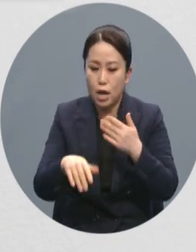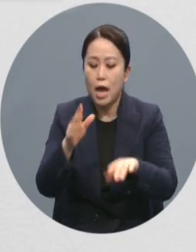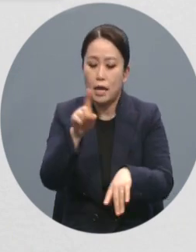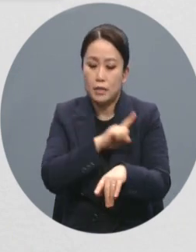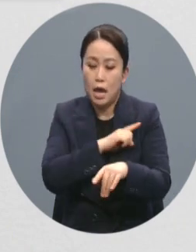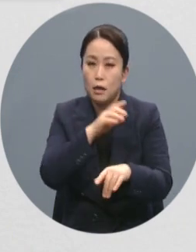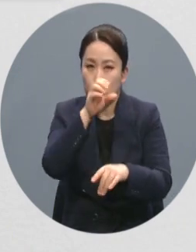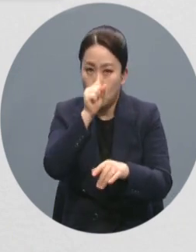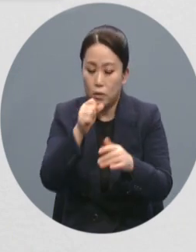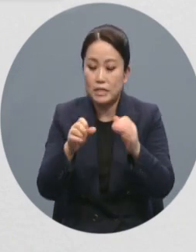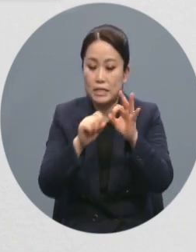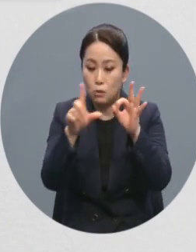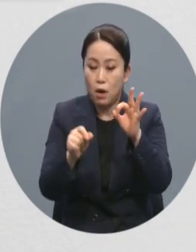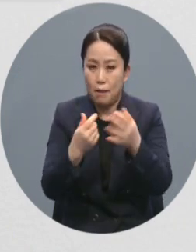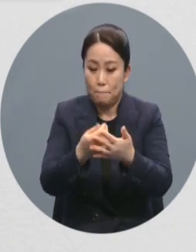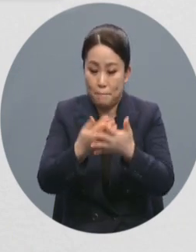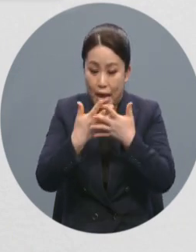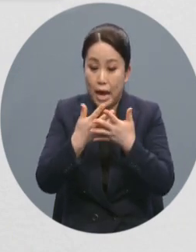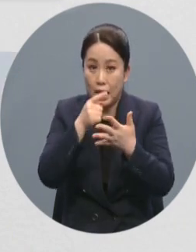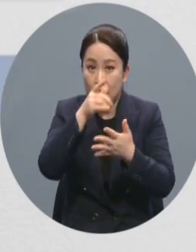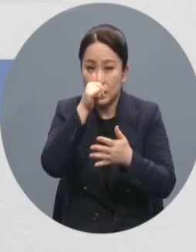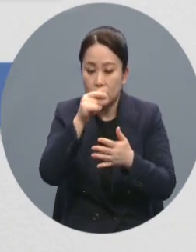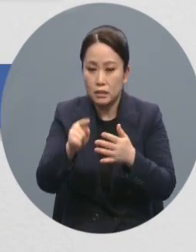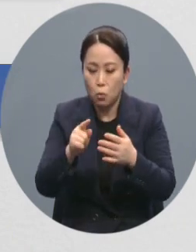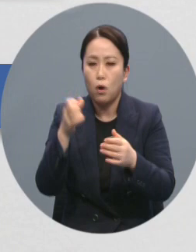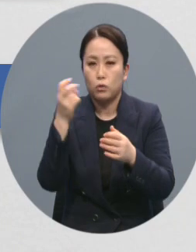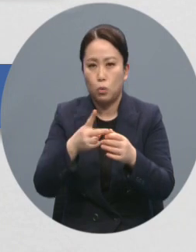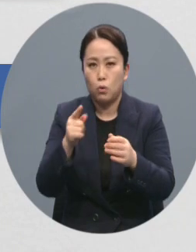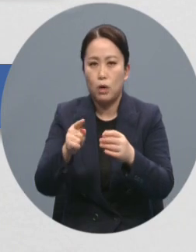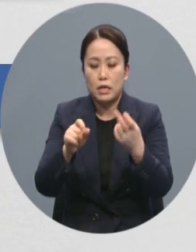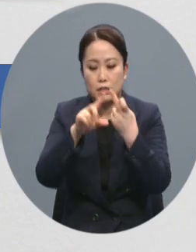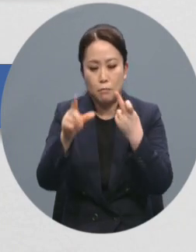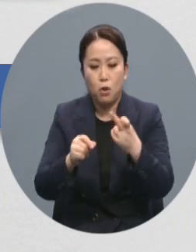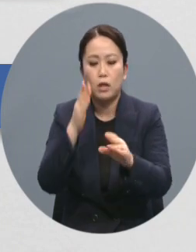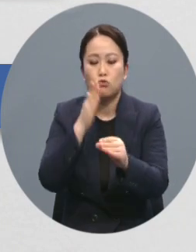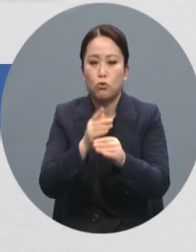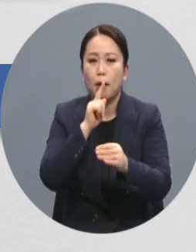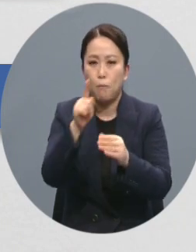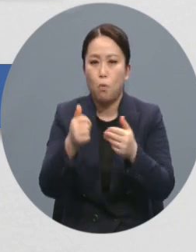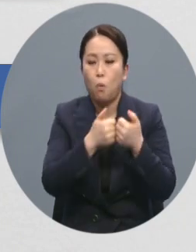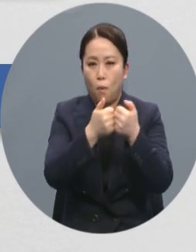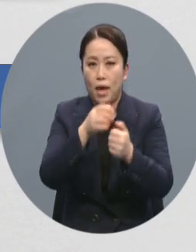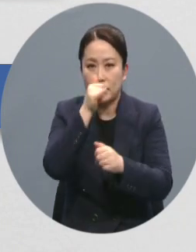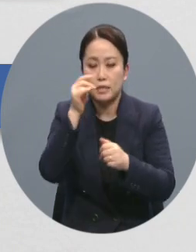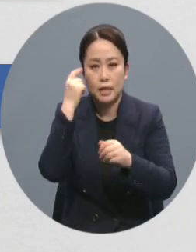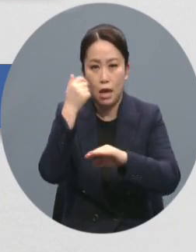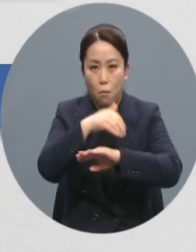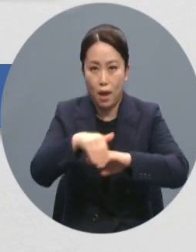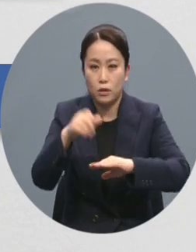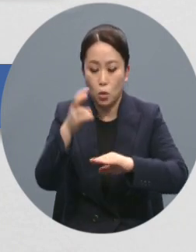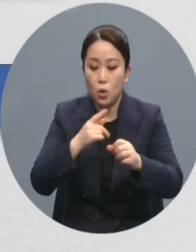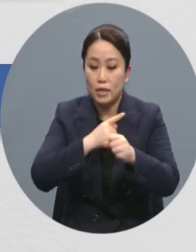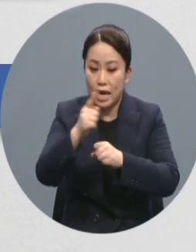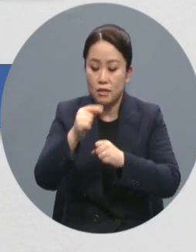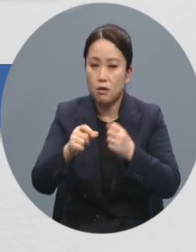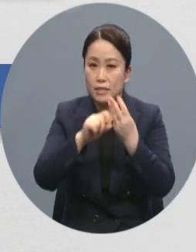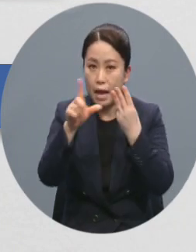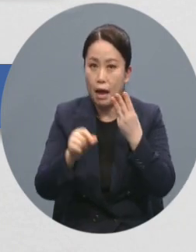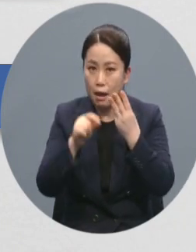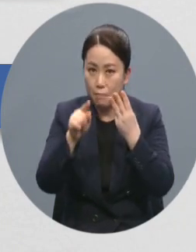중간 보고회가 열릴 예정입니다. 또 12월 관계기관 설명회를 거쳐 내년 3월 최종